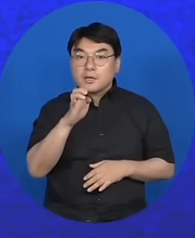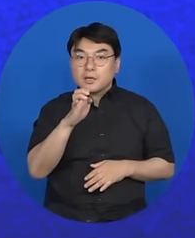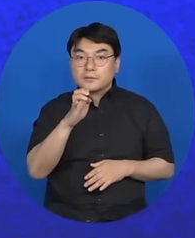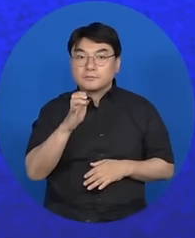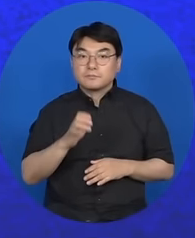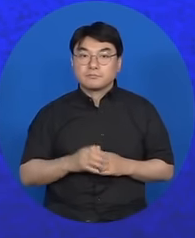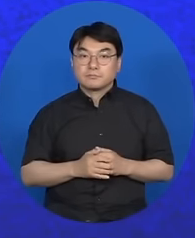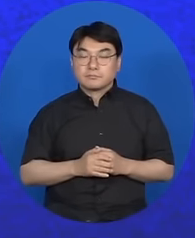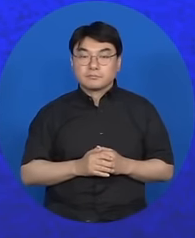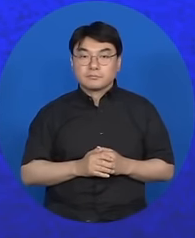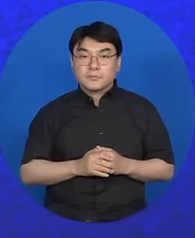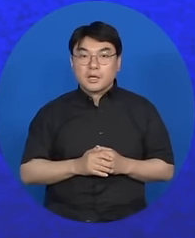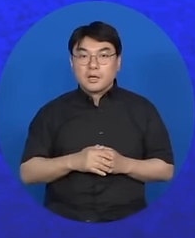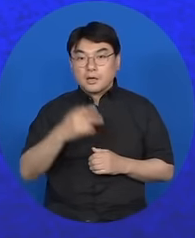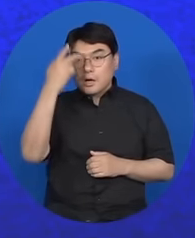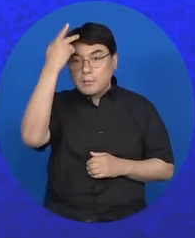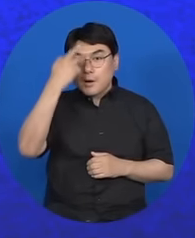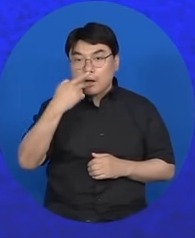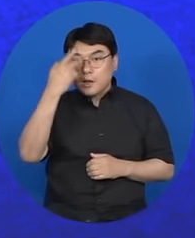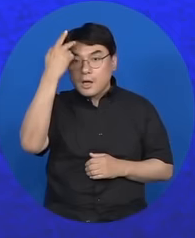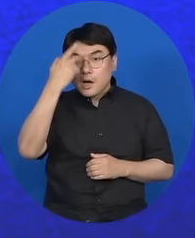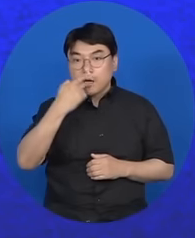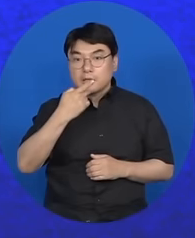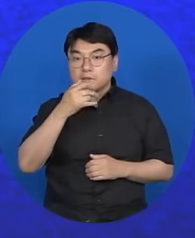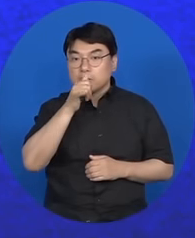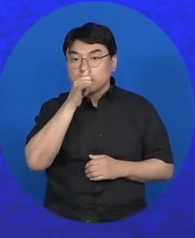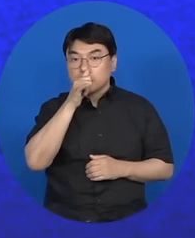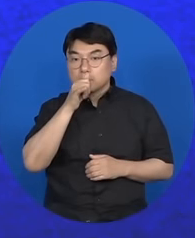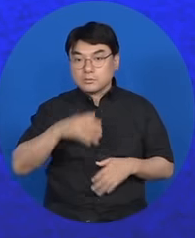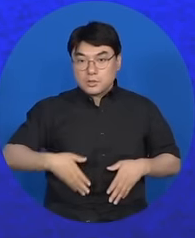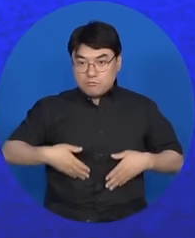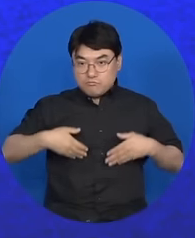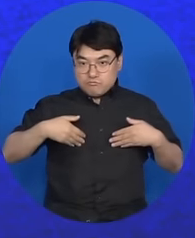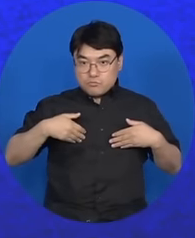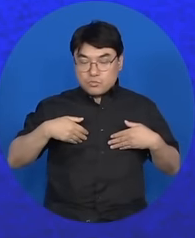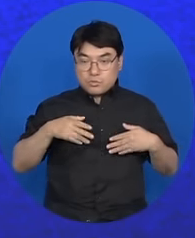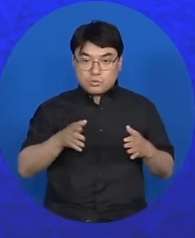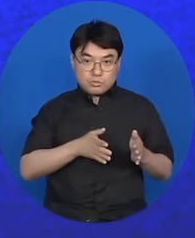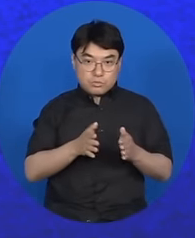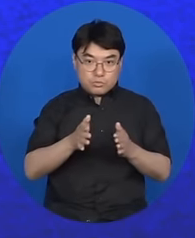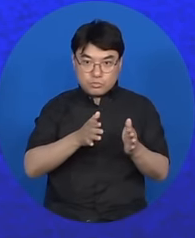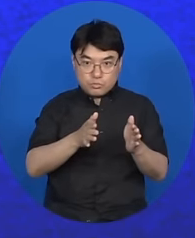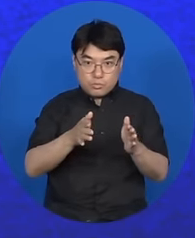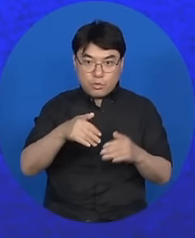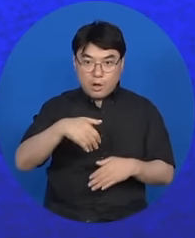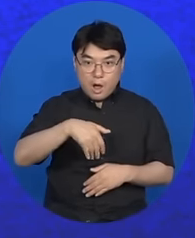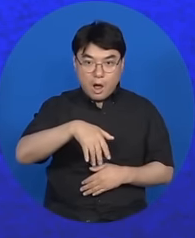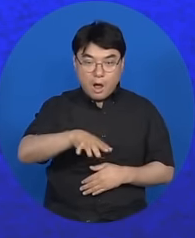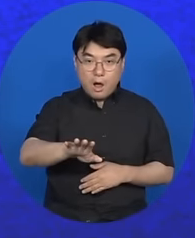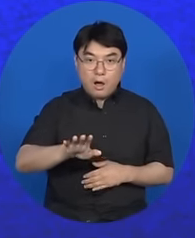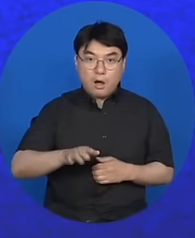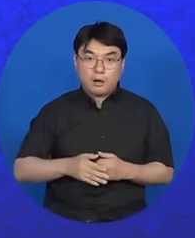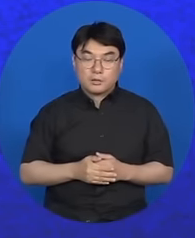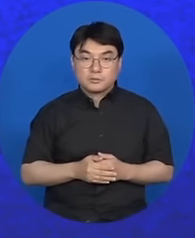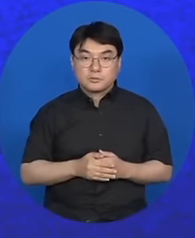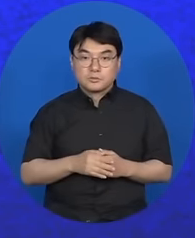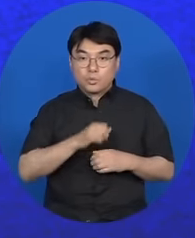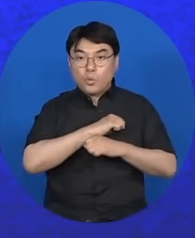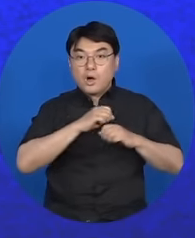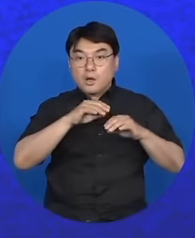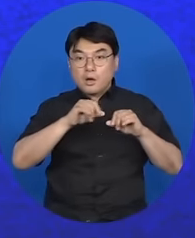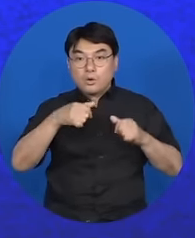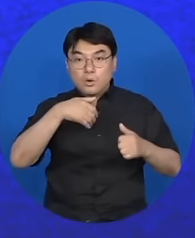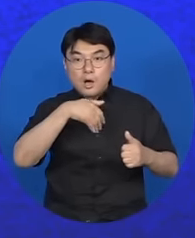있었던 사마리아에 있었던 빌립을 향하여서 남쪽 길로 향하여 가라는 것입니다. 광야로 가라는 것입니다. 그렇게